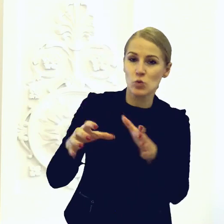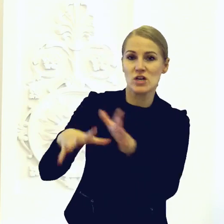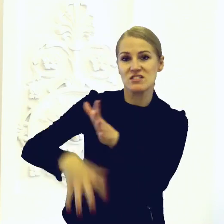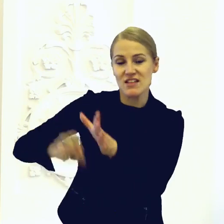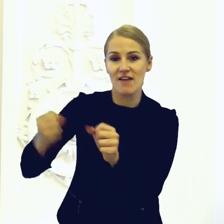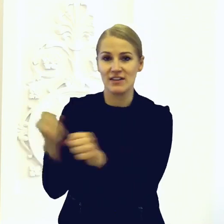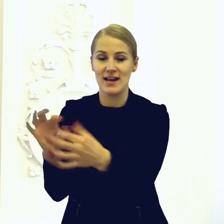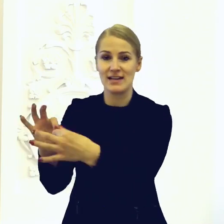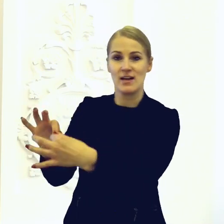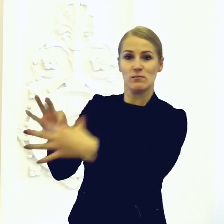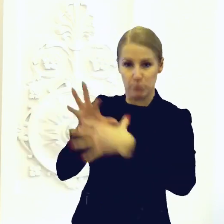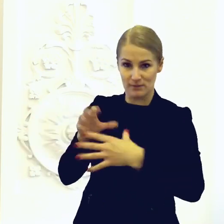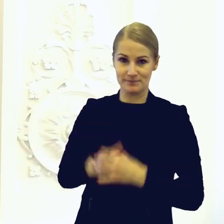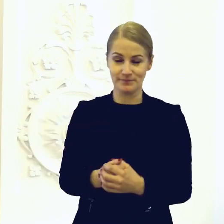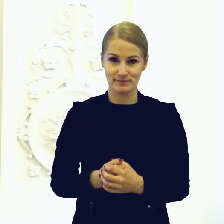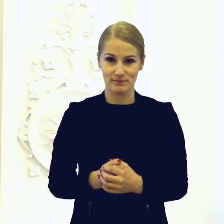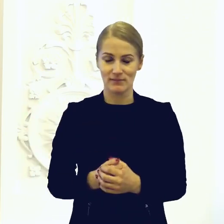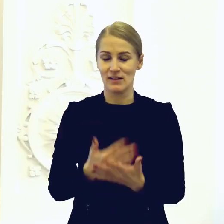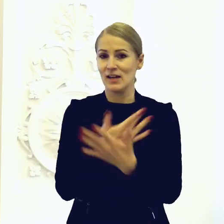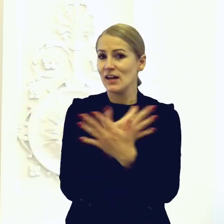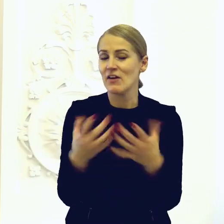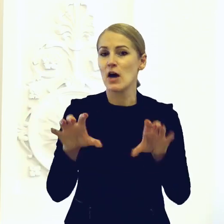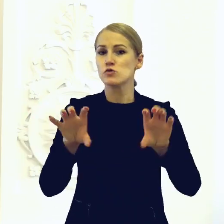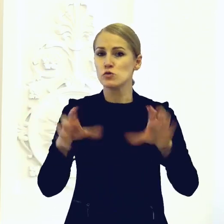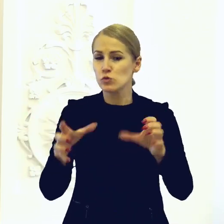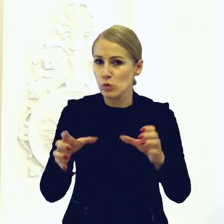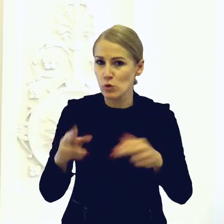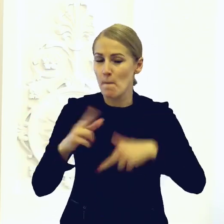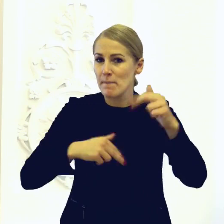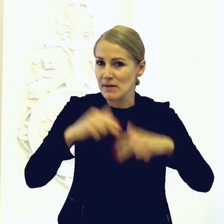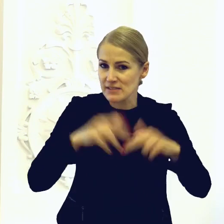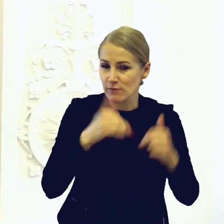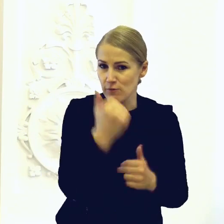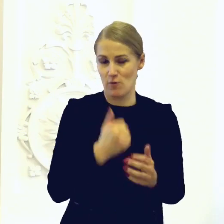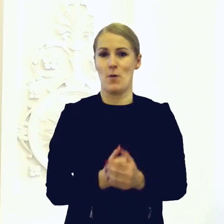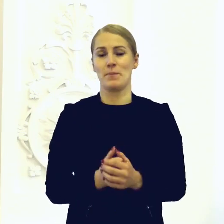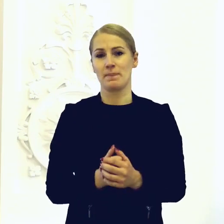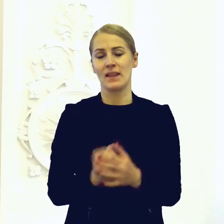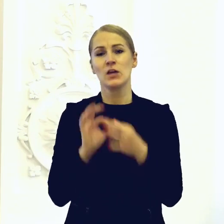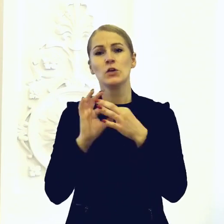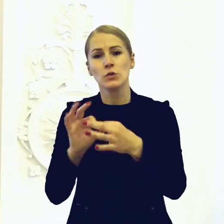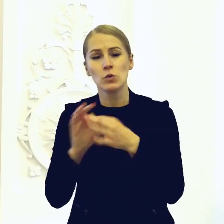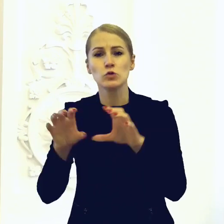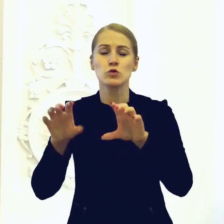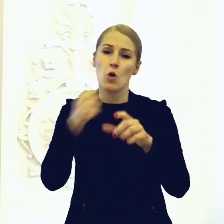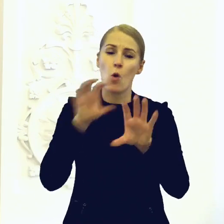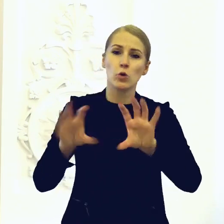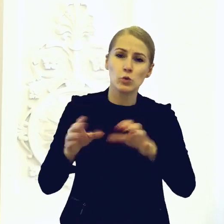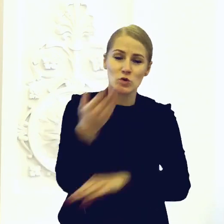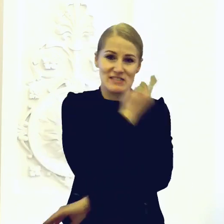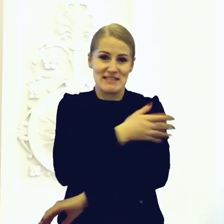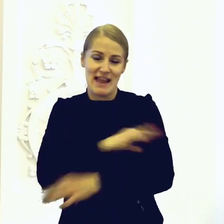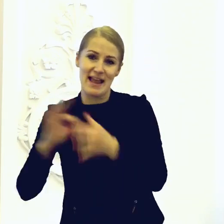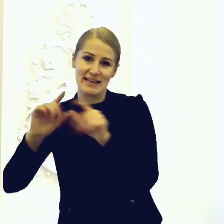Tiek suskystintų dujų terminalo statyba, tiek mūsų jungtis dujų su